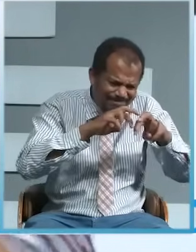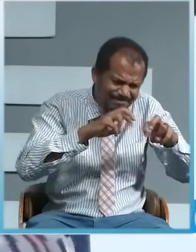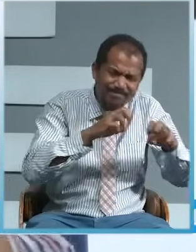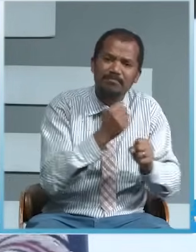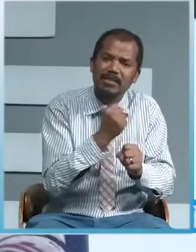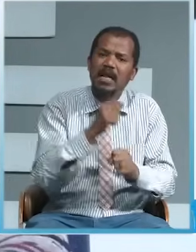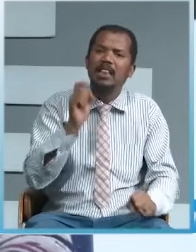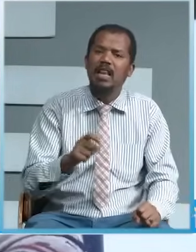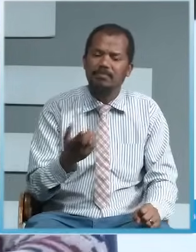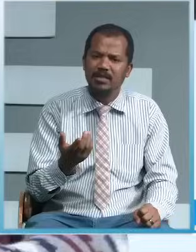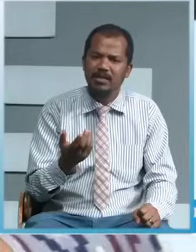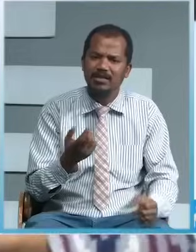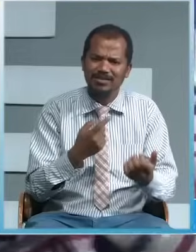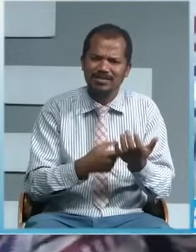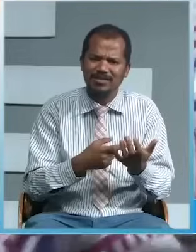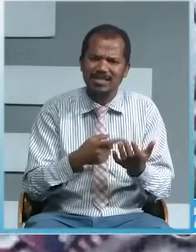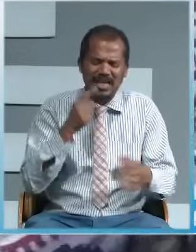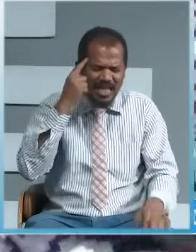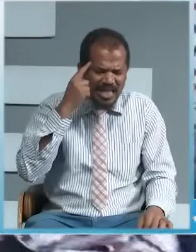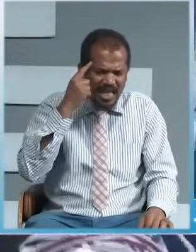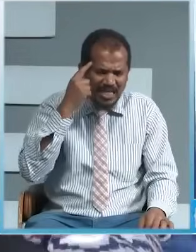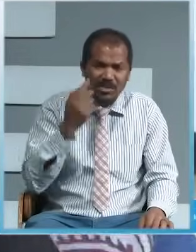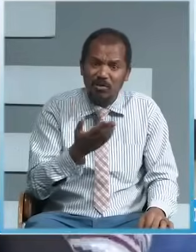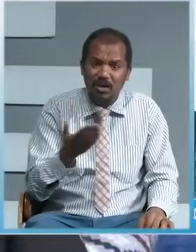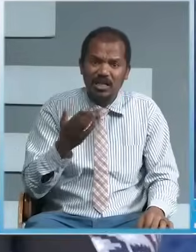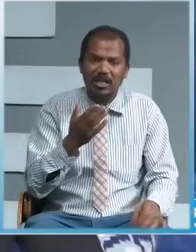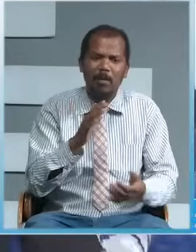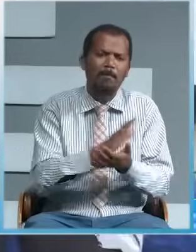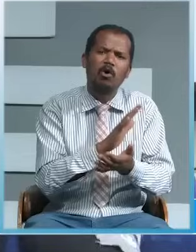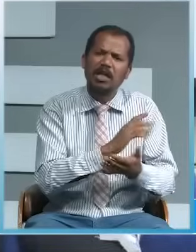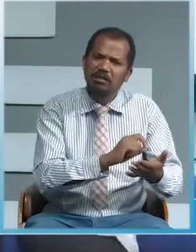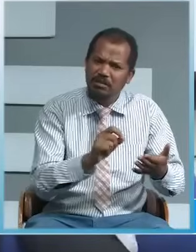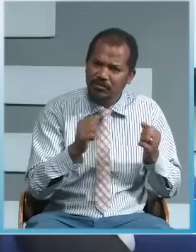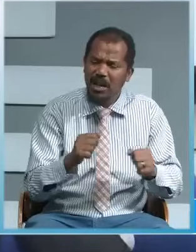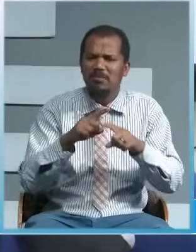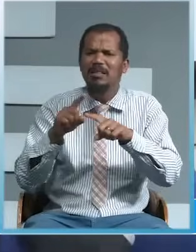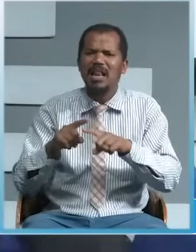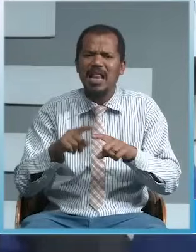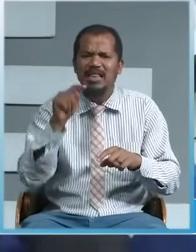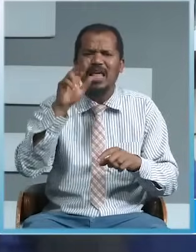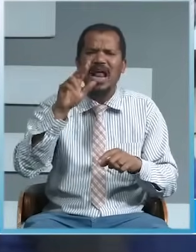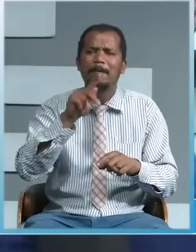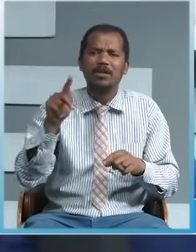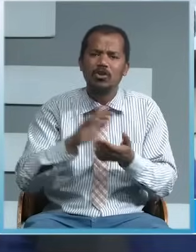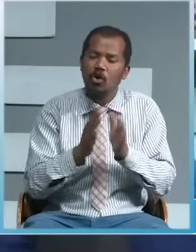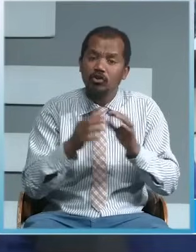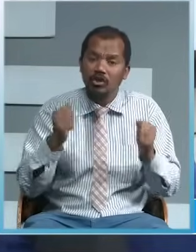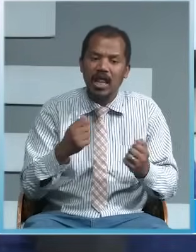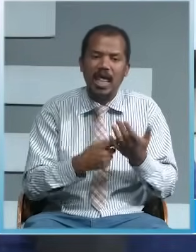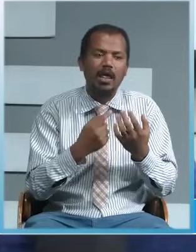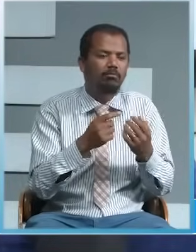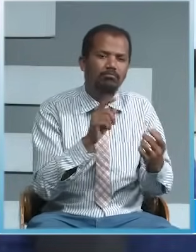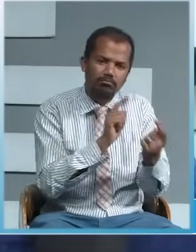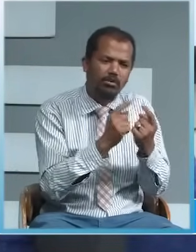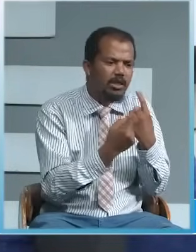በደንብ መሰራት መቻል አለበት። ማለት እንደዚህ ያሳሰበውን ነገር ልክ በወረቀት ሊሆን ይችላል በተለያዩ ቴራፒዎች ሊሆን ይችላሉ ይሄ